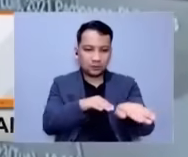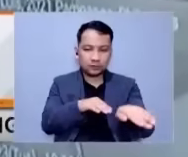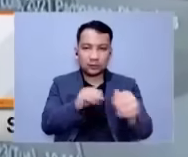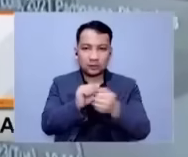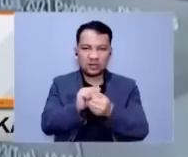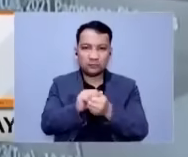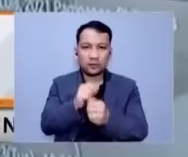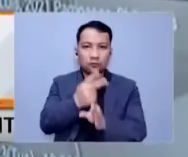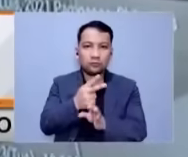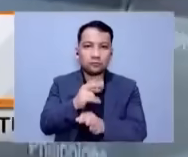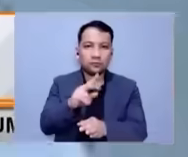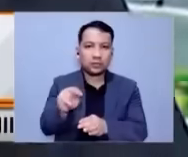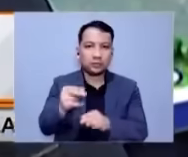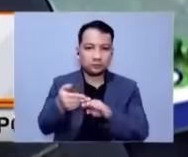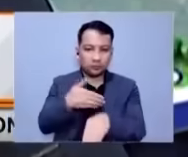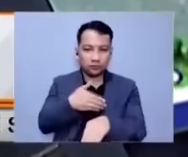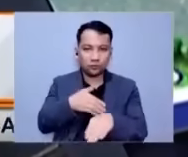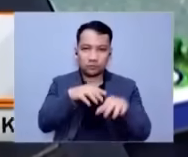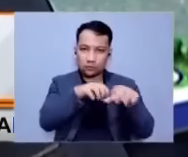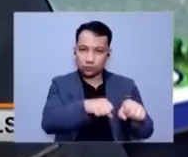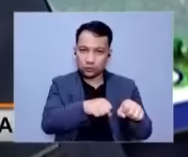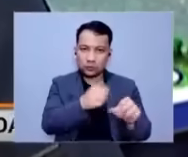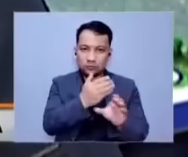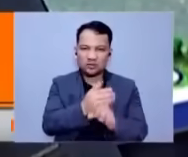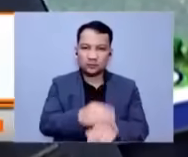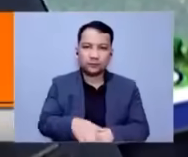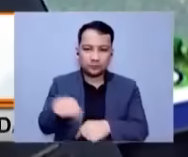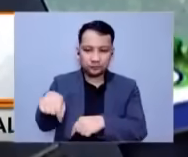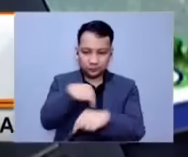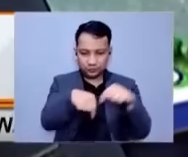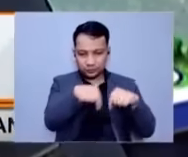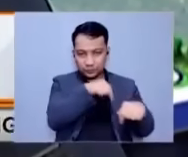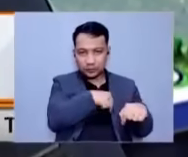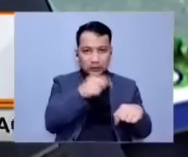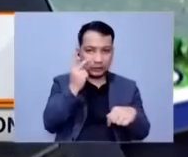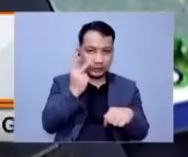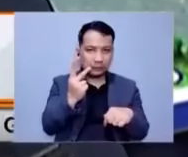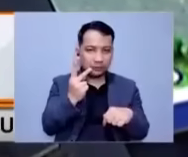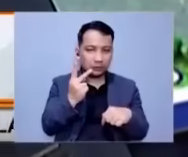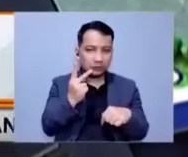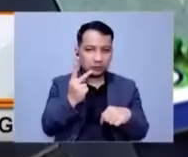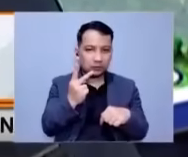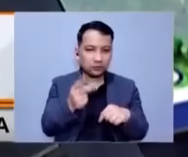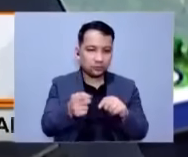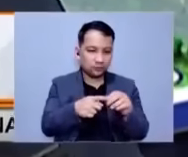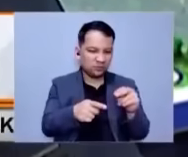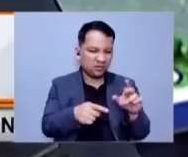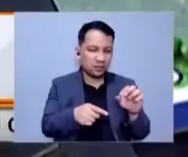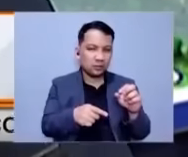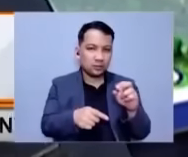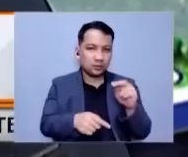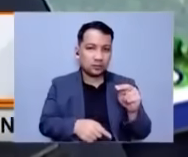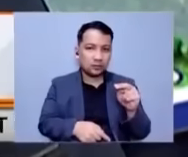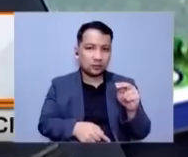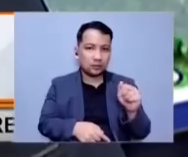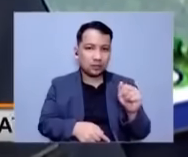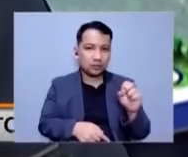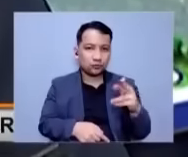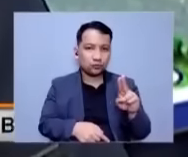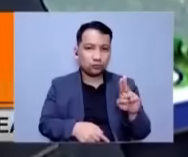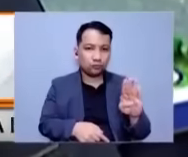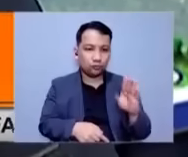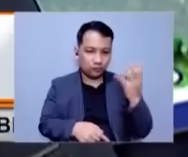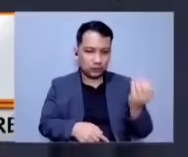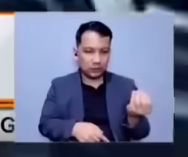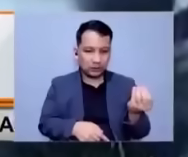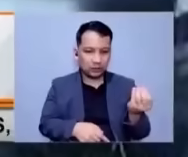ito masita sa checkpoint. Nag-backtrack po tayo dyan at from Nasugbu, Batangas ay nakita po na magkakasama po itong mga